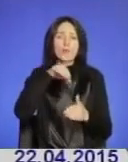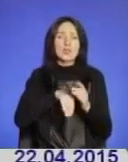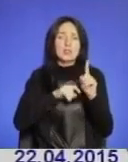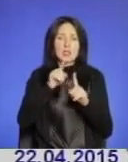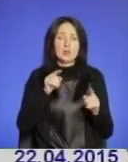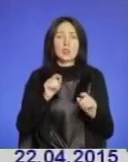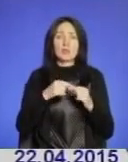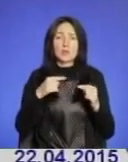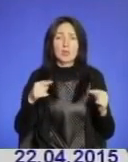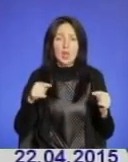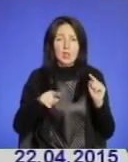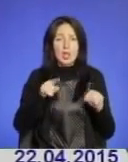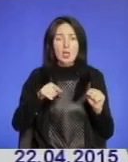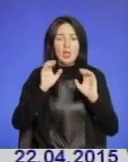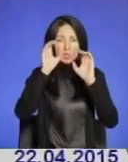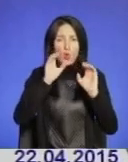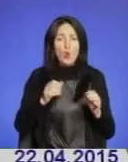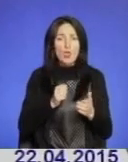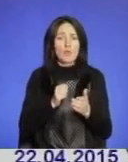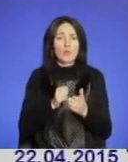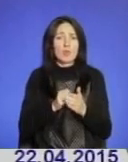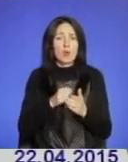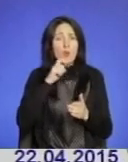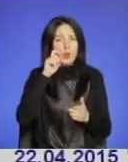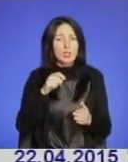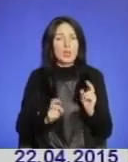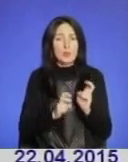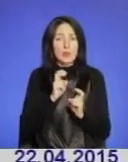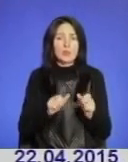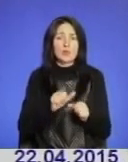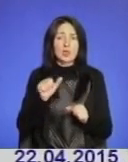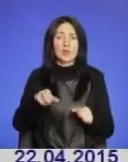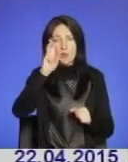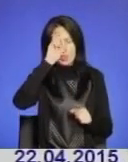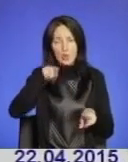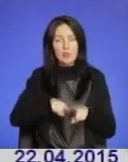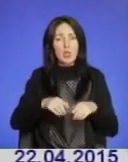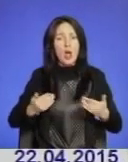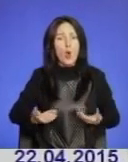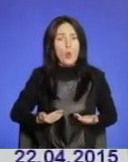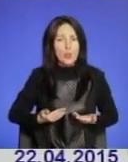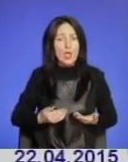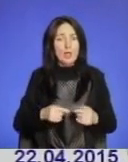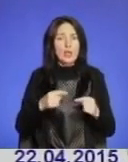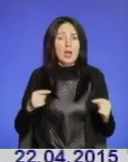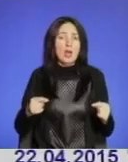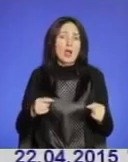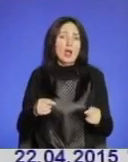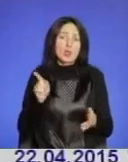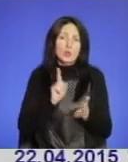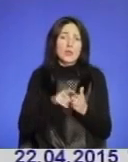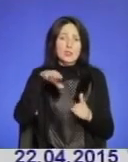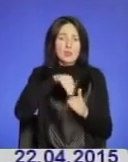деяких законодавчих актів України, підприємства, крім державних та комунальних, зобов'язані внести зміни щодо кінцевих вигодоодержувачів